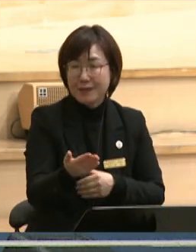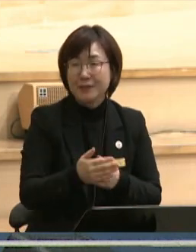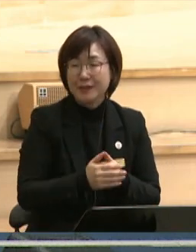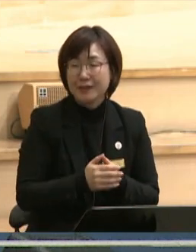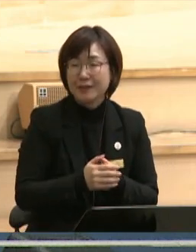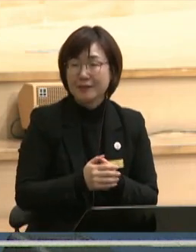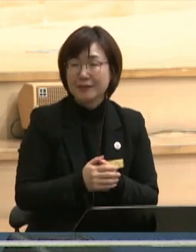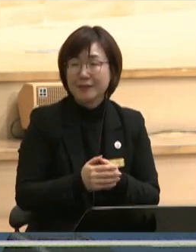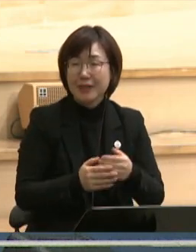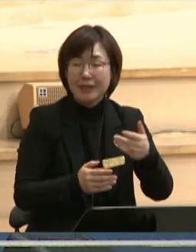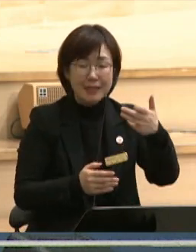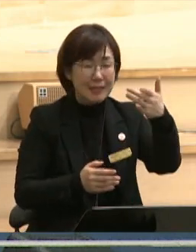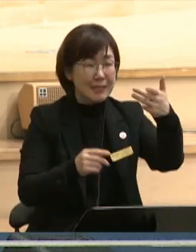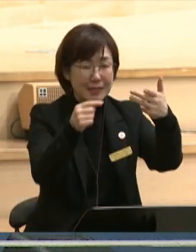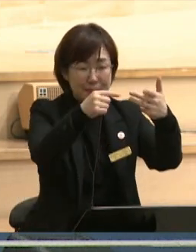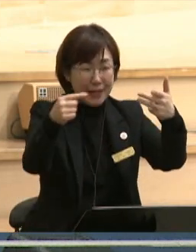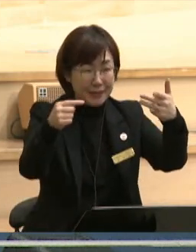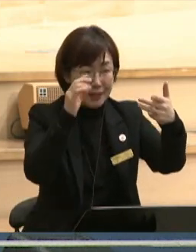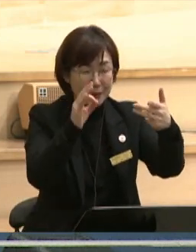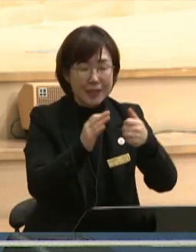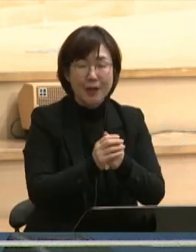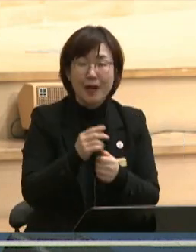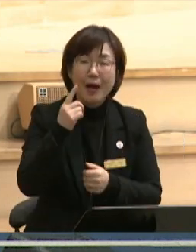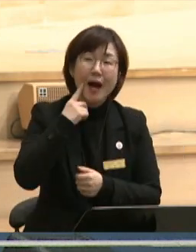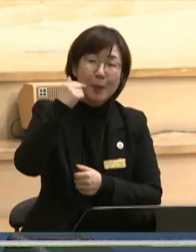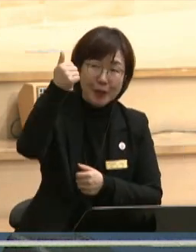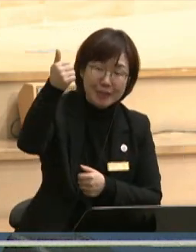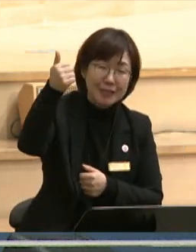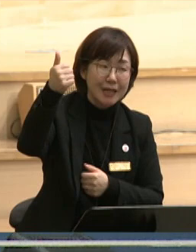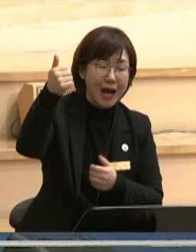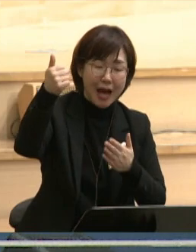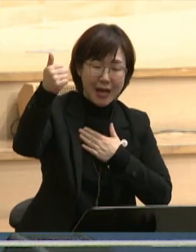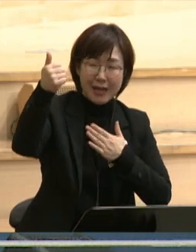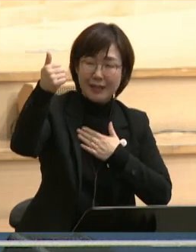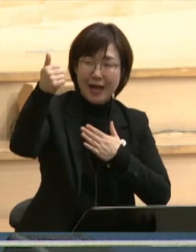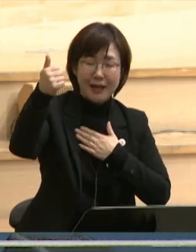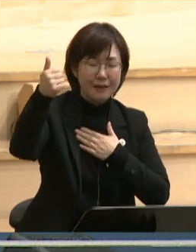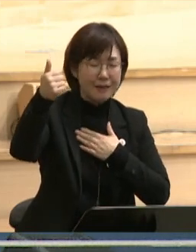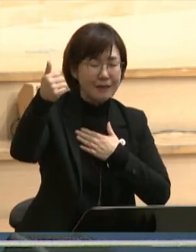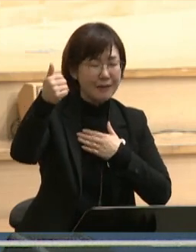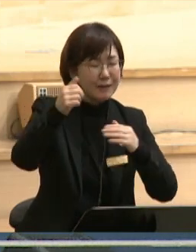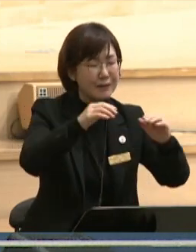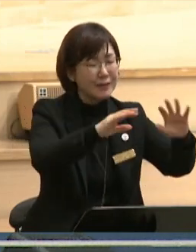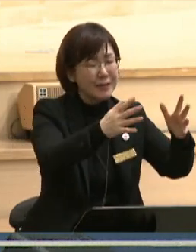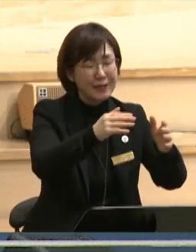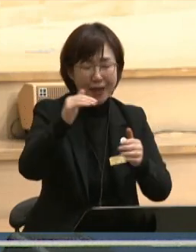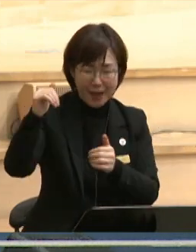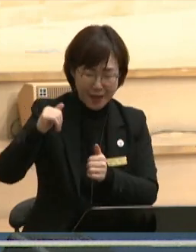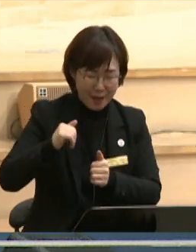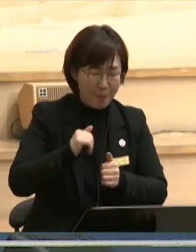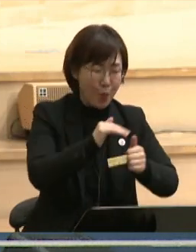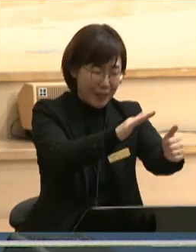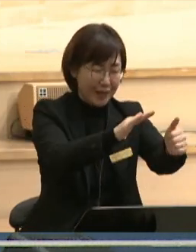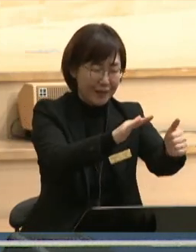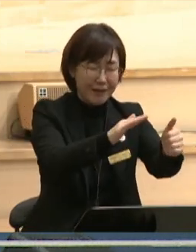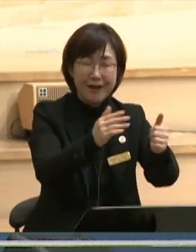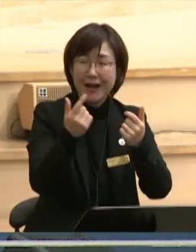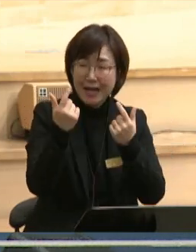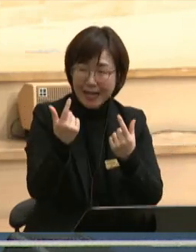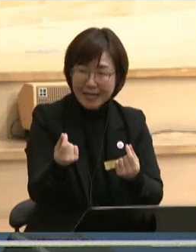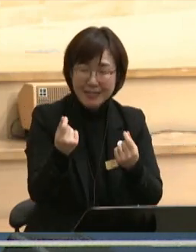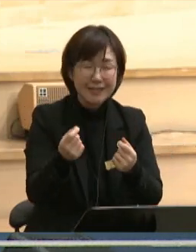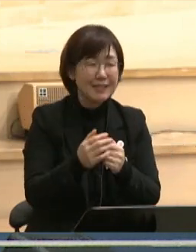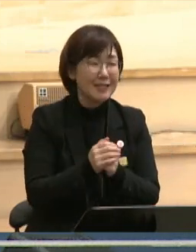18절 한번 볼까요 아버지께서 나를 세상에 보내신 것 같이 나도